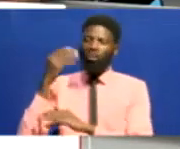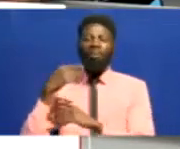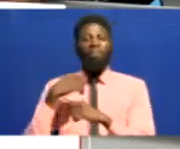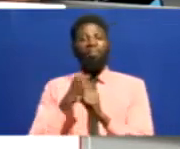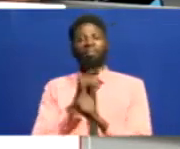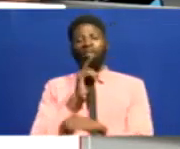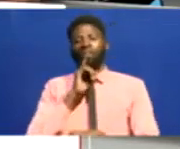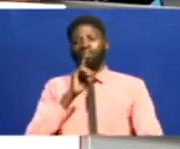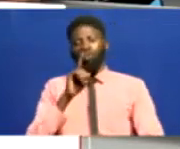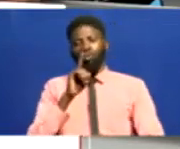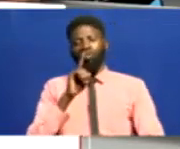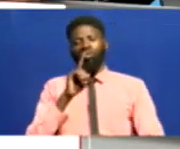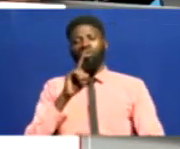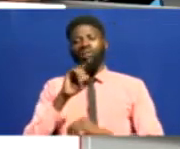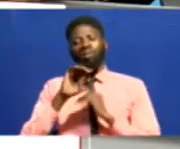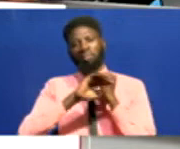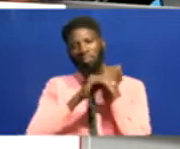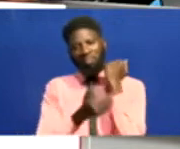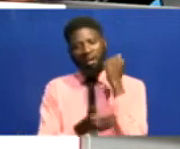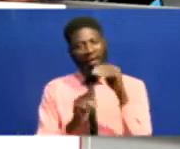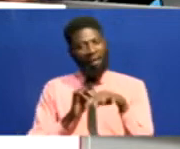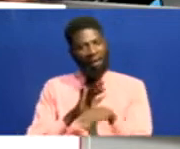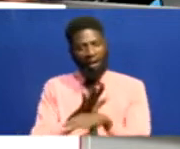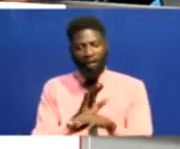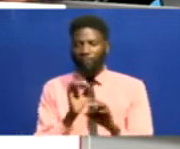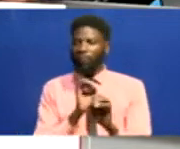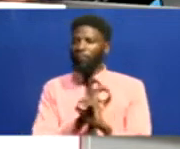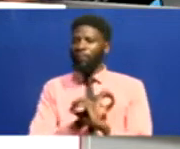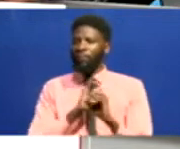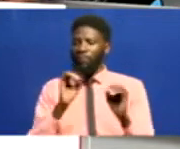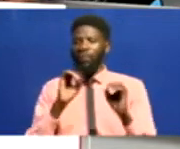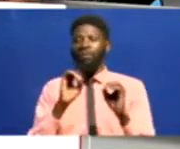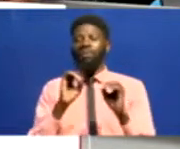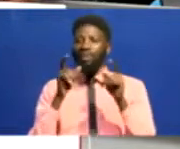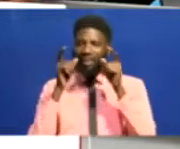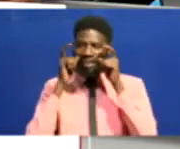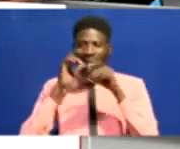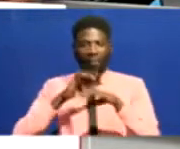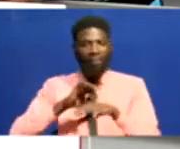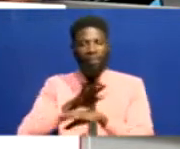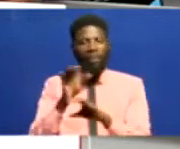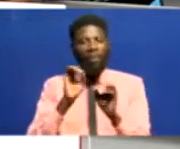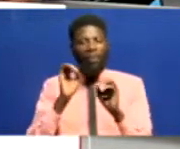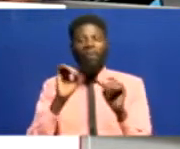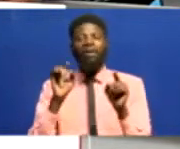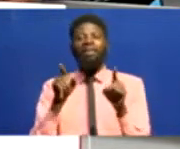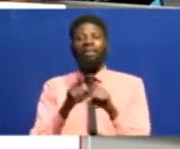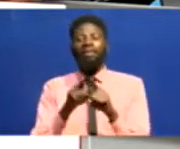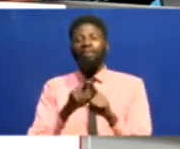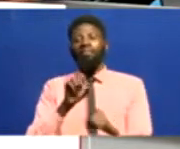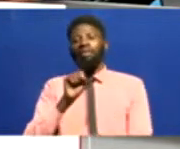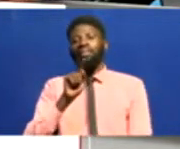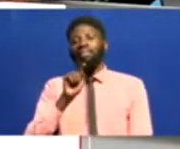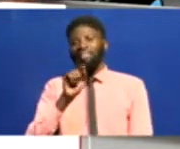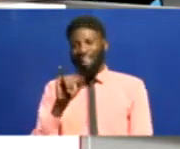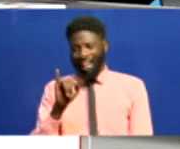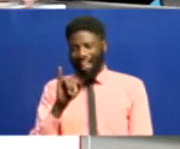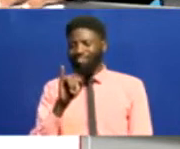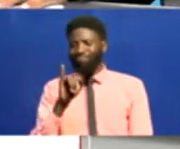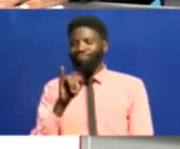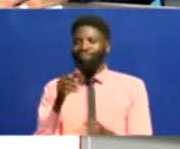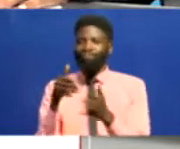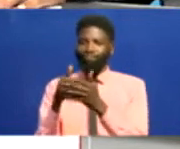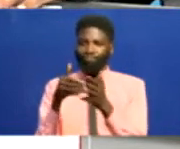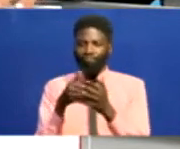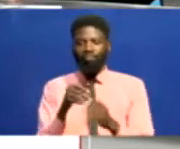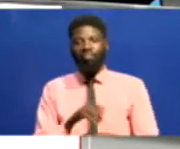mapema, maambukizi ya maradhi ya ukimwi na dhulma za kijinsia miongoni mwa watoto. Kwa ushirikiano na Baraza la Kitaifa la Idadi ya Watu na Maendeleo na